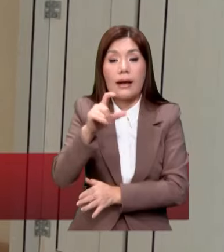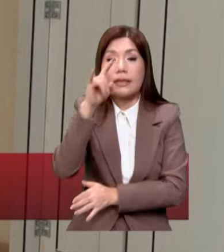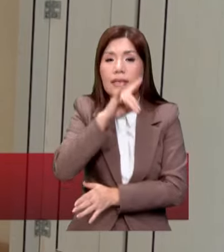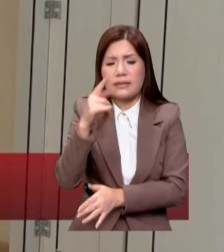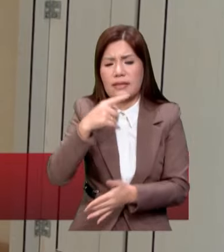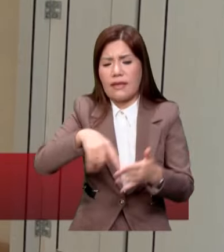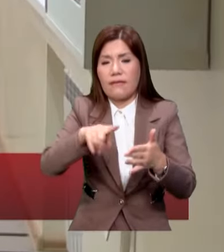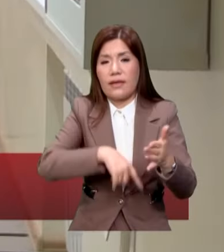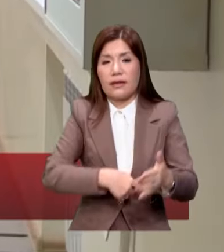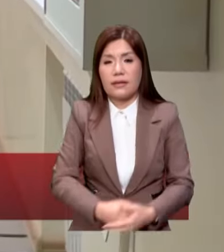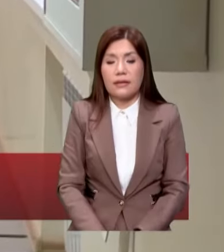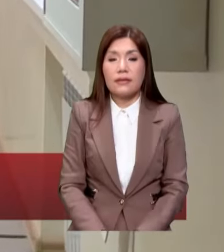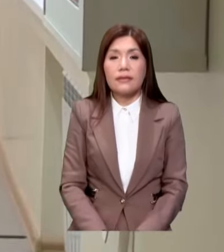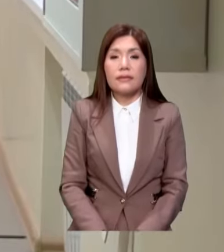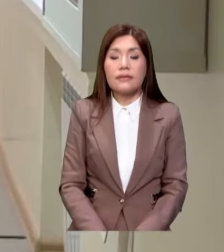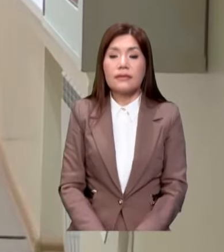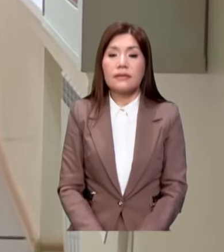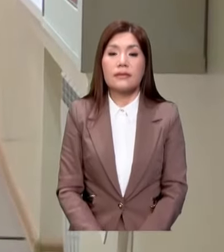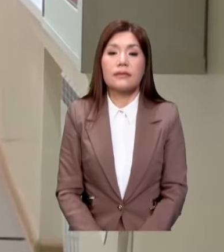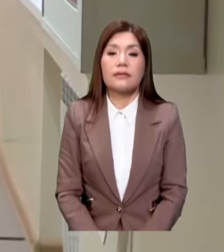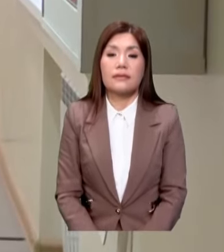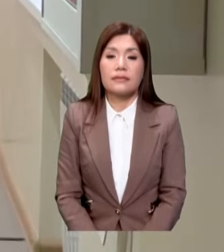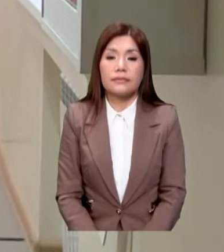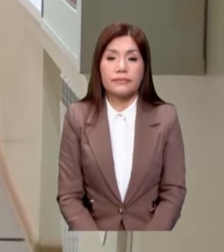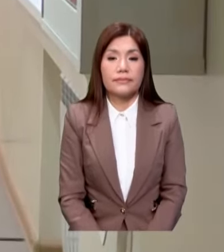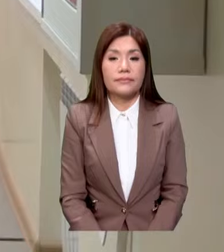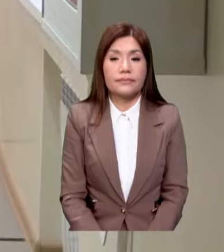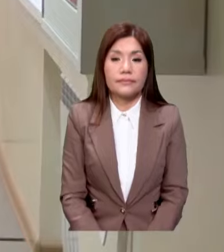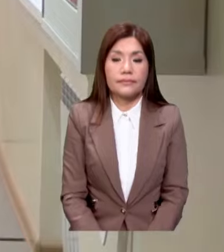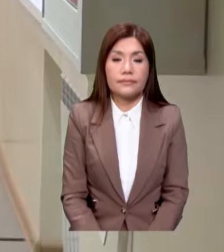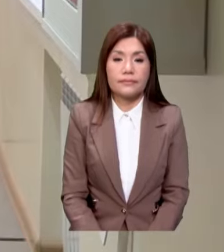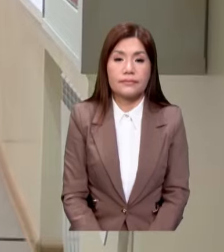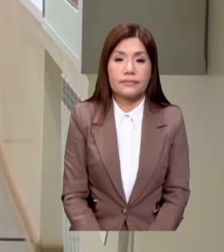особо уже не верят. Куркем Усибалиева, Данияр Кикбаев, Атамекен Бизнес.